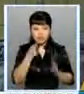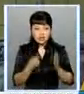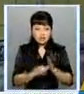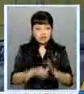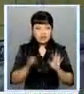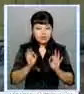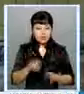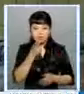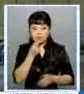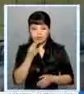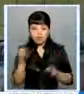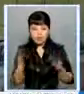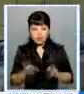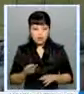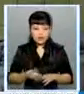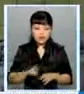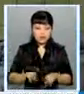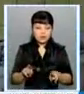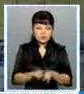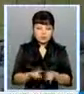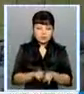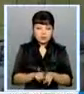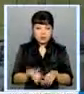тамағыңды дұрыстап іш. Өзіңді өзің емдей біл.